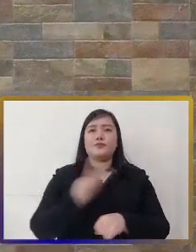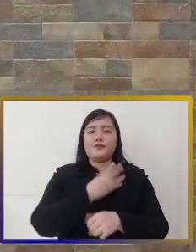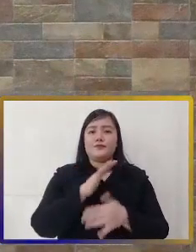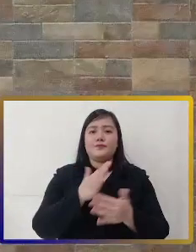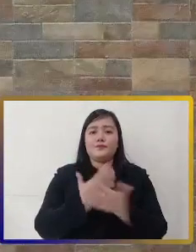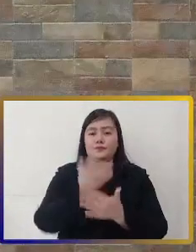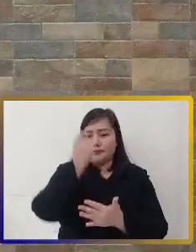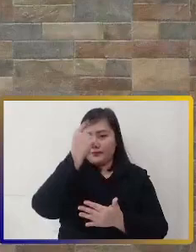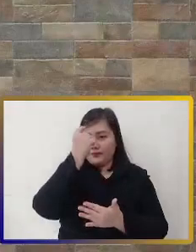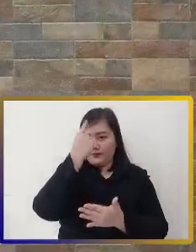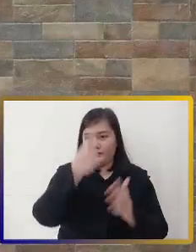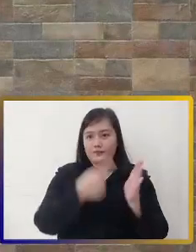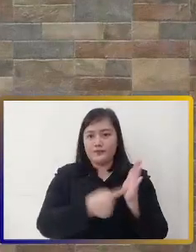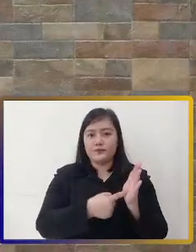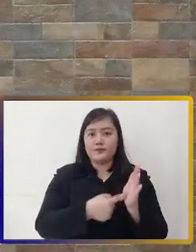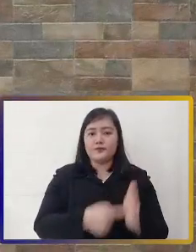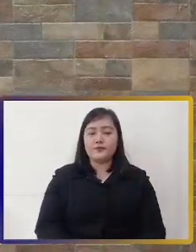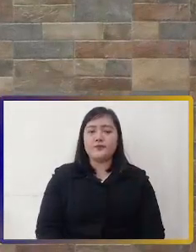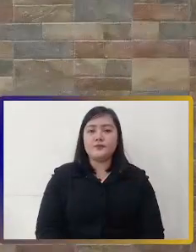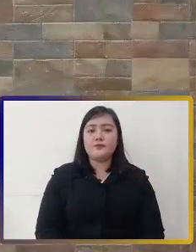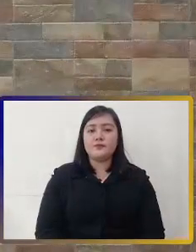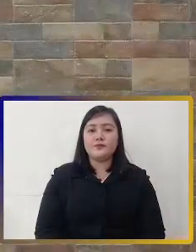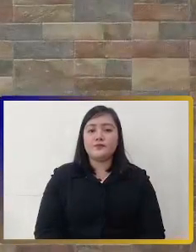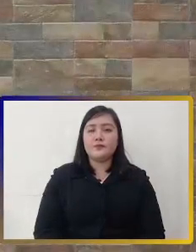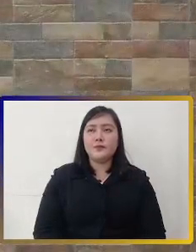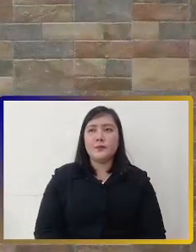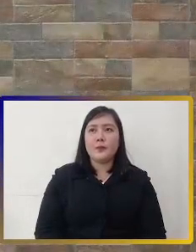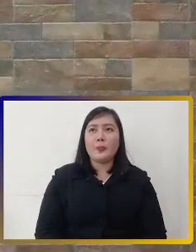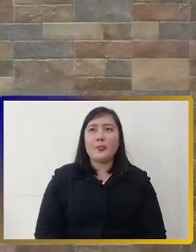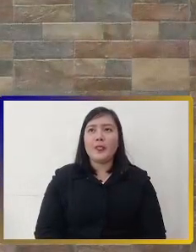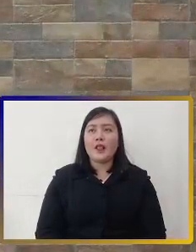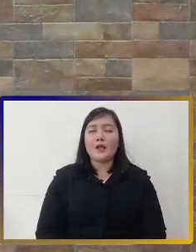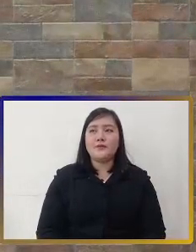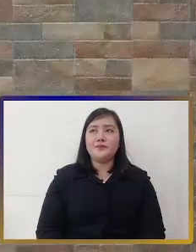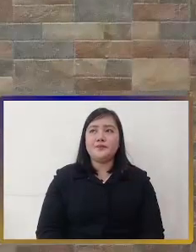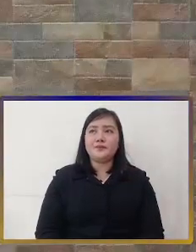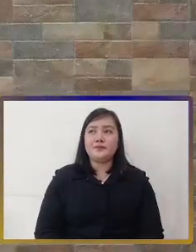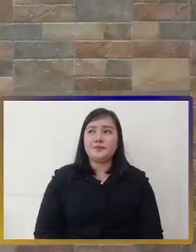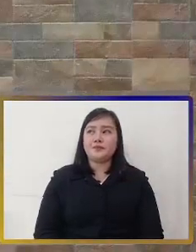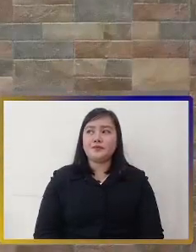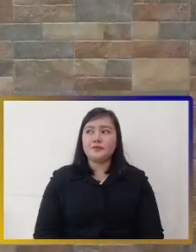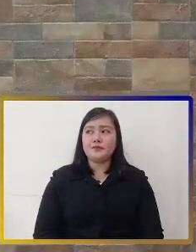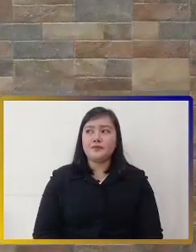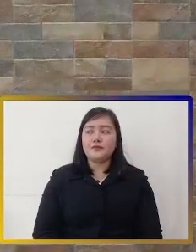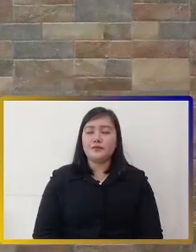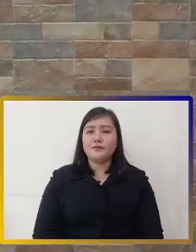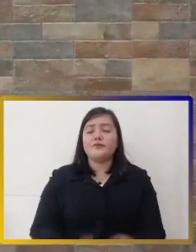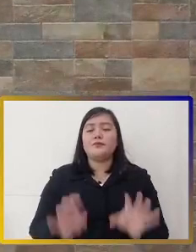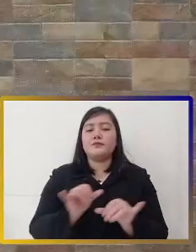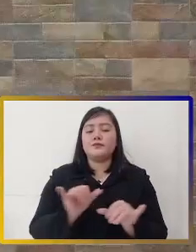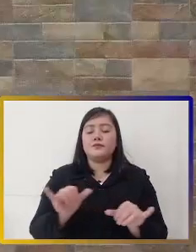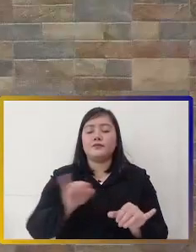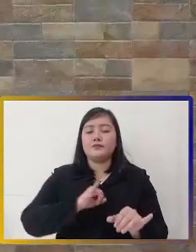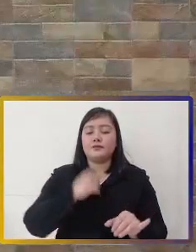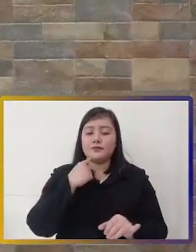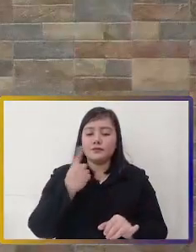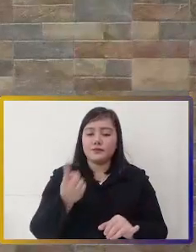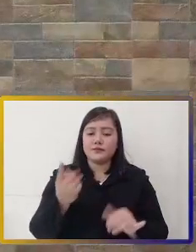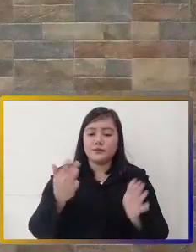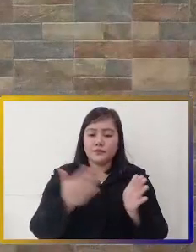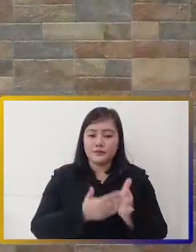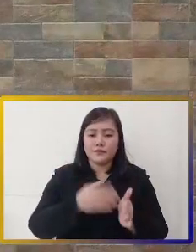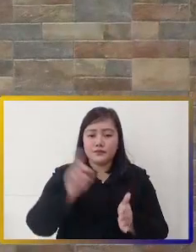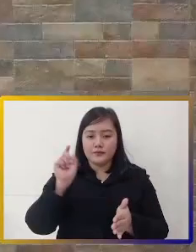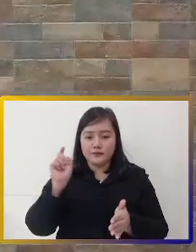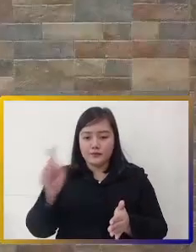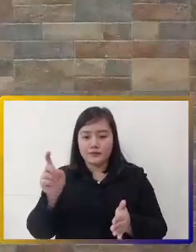ang bagay po na ito. Alright, so let's continue mga kapatid. Now, like I said, we have to eliminate the so-called